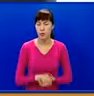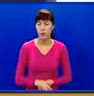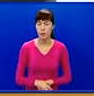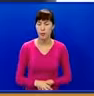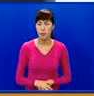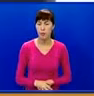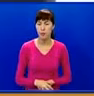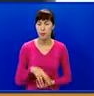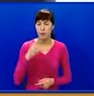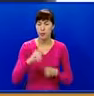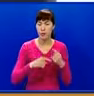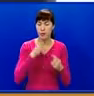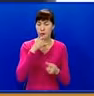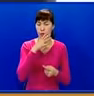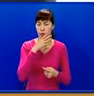болсақ, келесі жылы осы